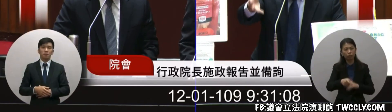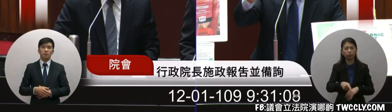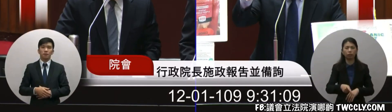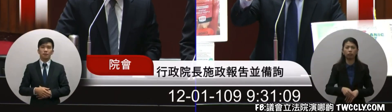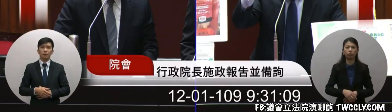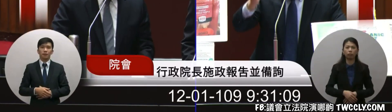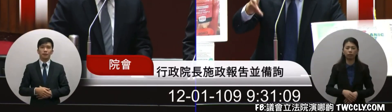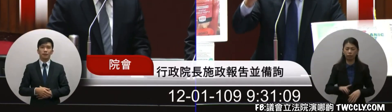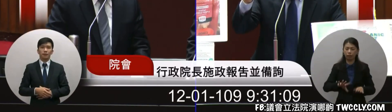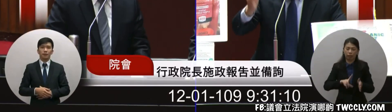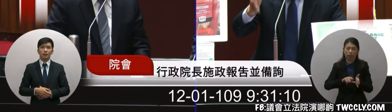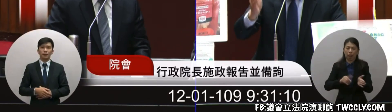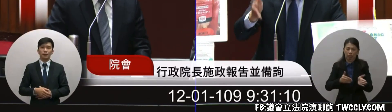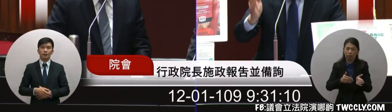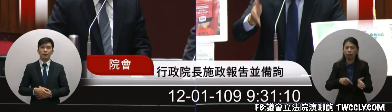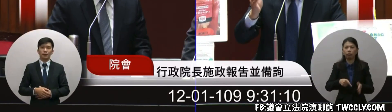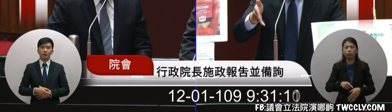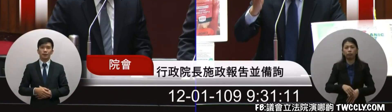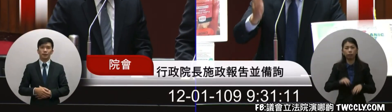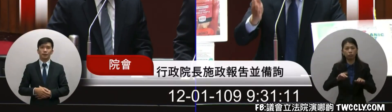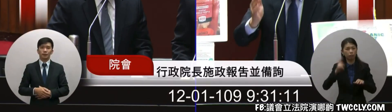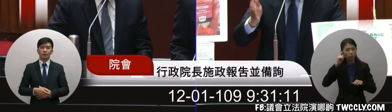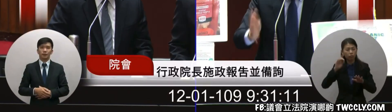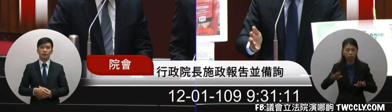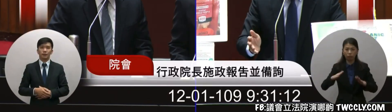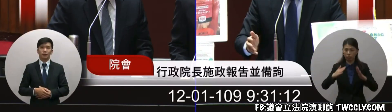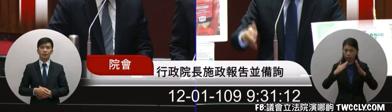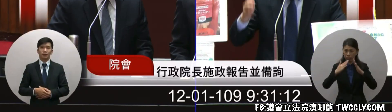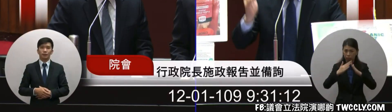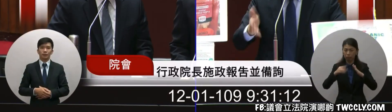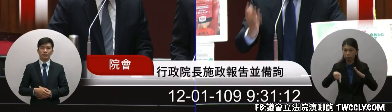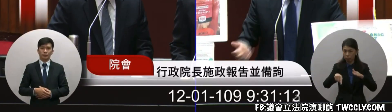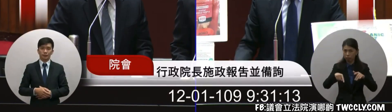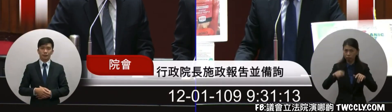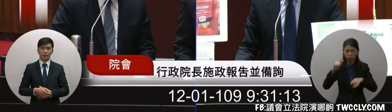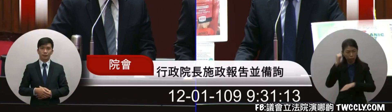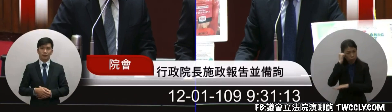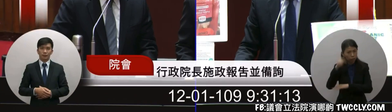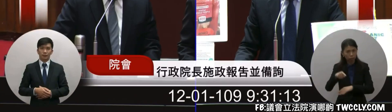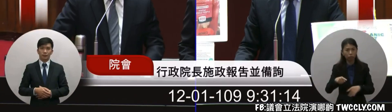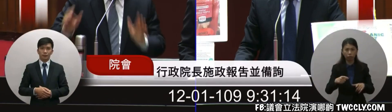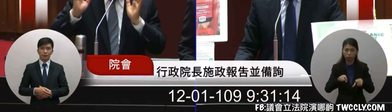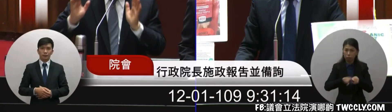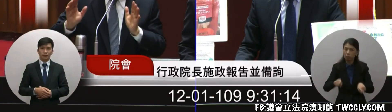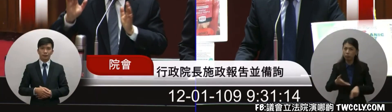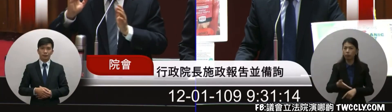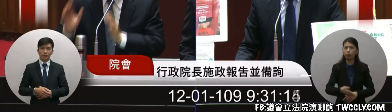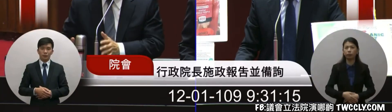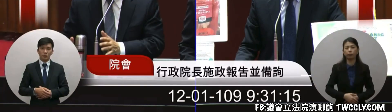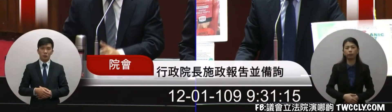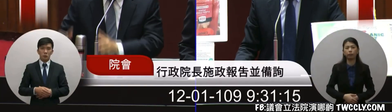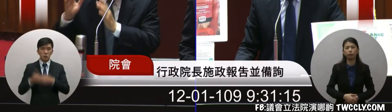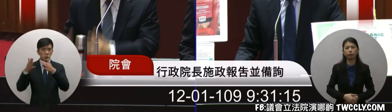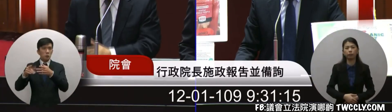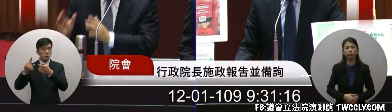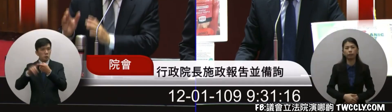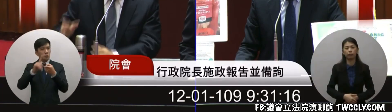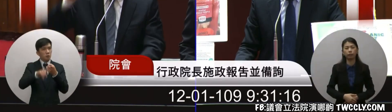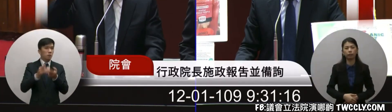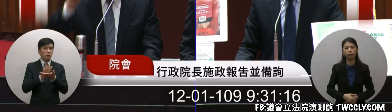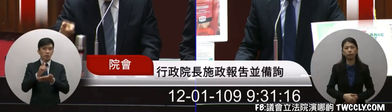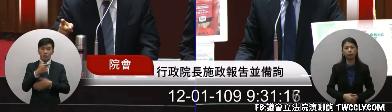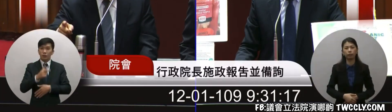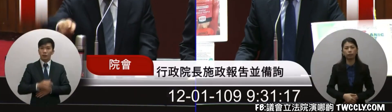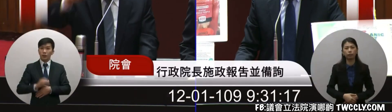就是说，你觉得现在的整个房市正不正义？是非常不正义吧？ 我们不能说非常不正义，但蔡总